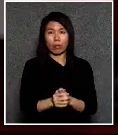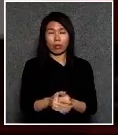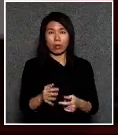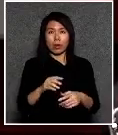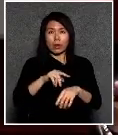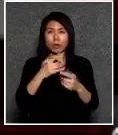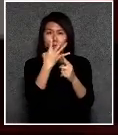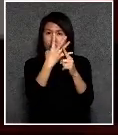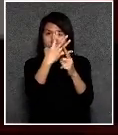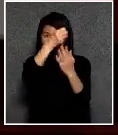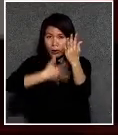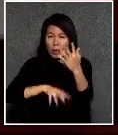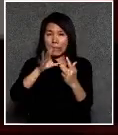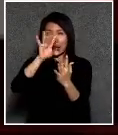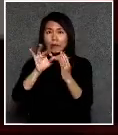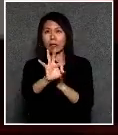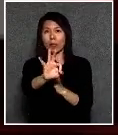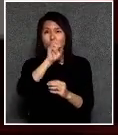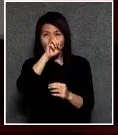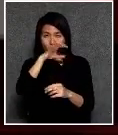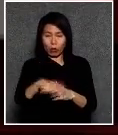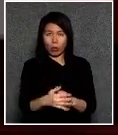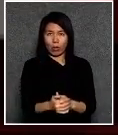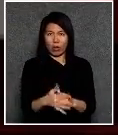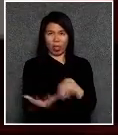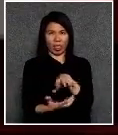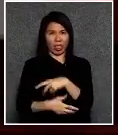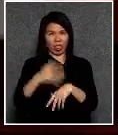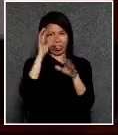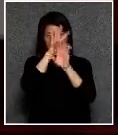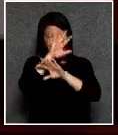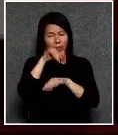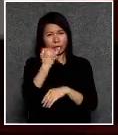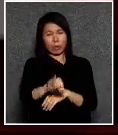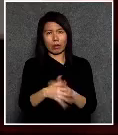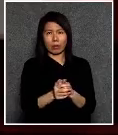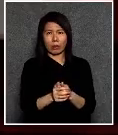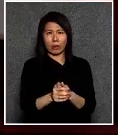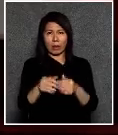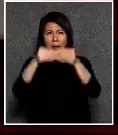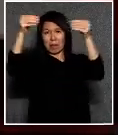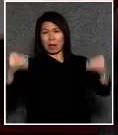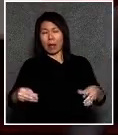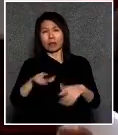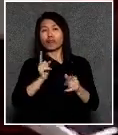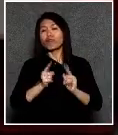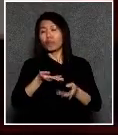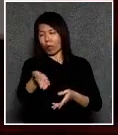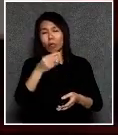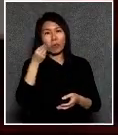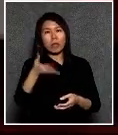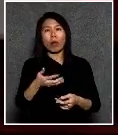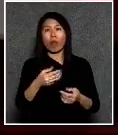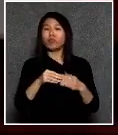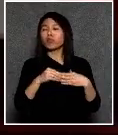總目，我都係揀3個嚟講嘅啫嘛。嗱，所以咧唔好混淆視聽，係咪？唔好話擺呢啲嘢，你又俾佢擺冇所謂。我就比較寬容